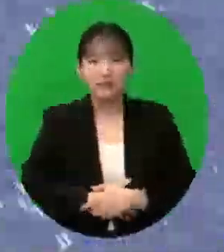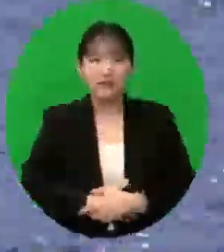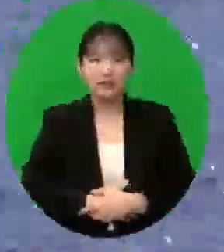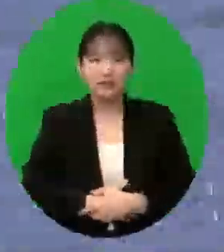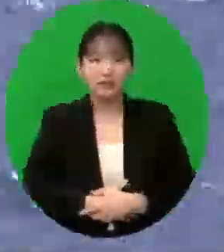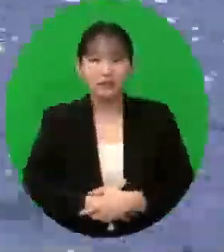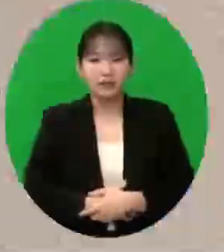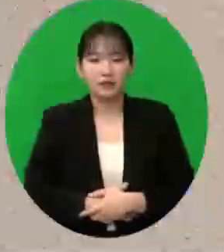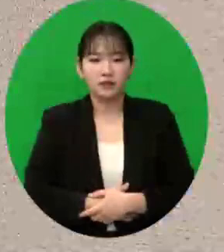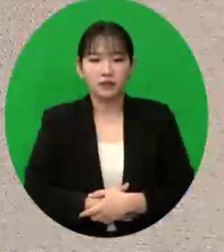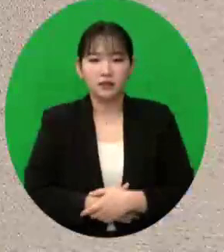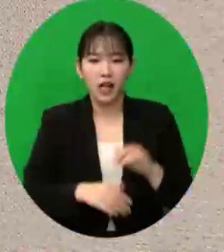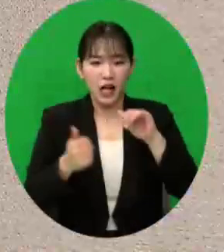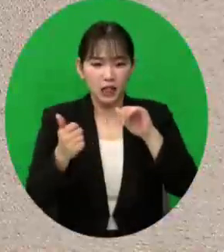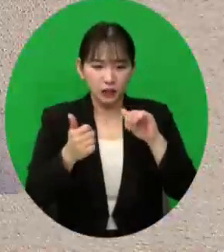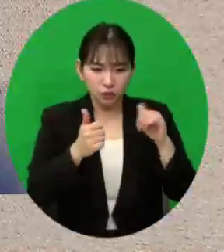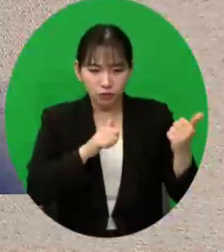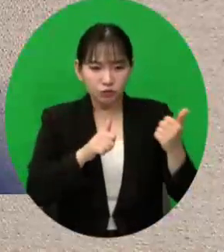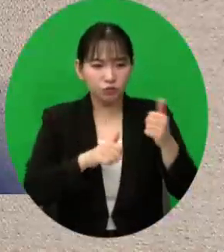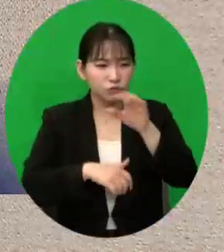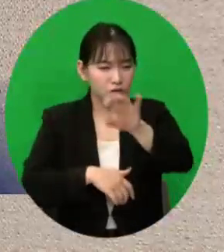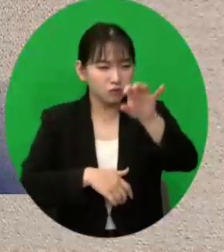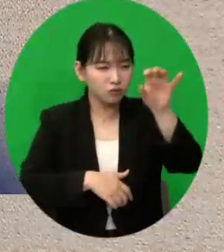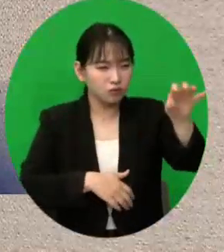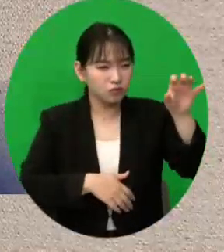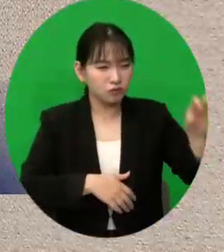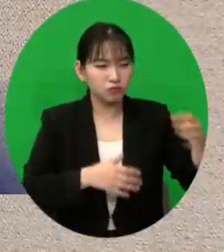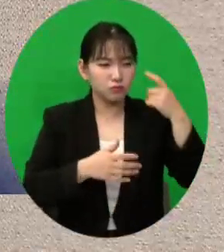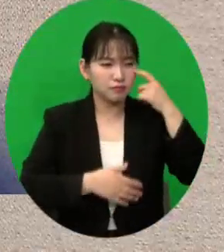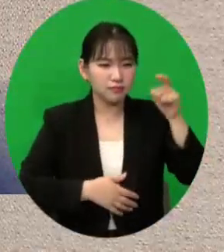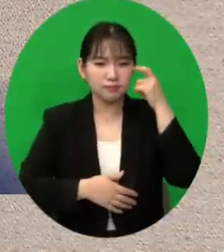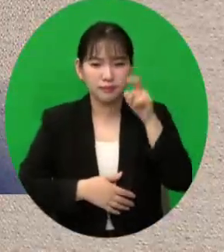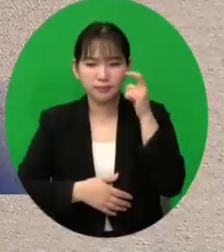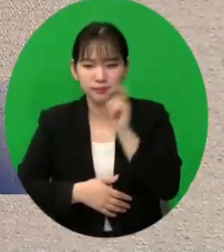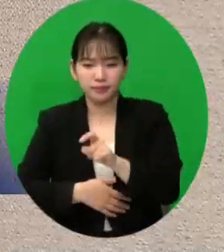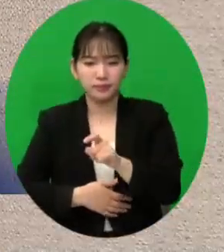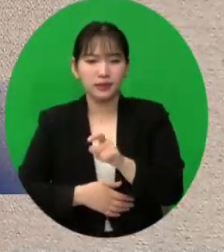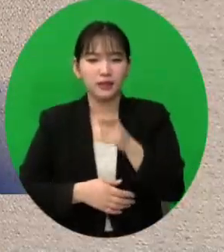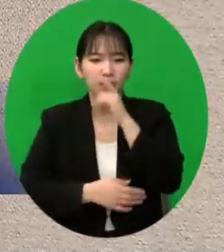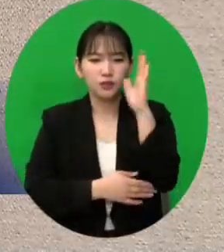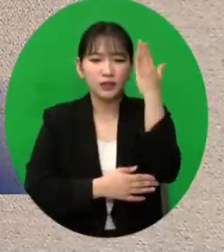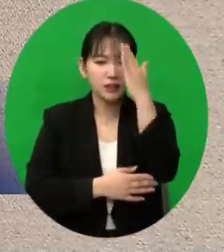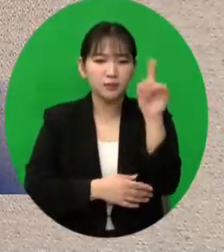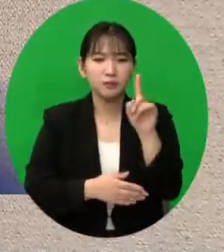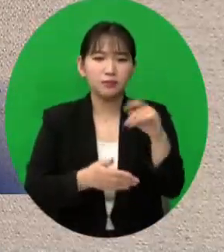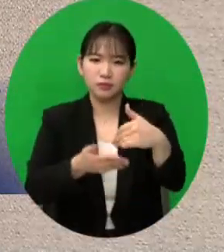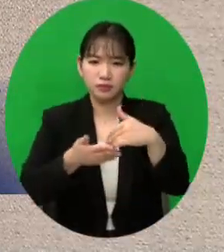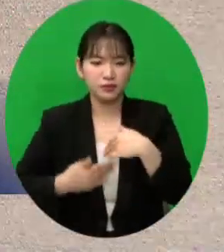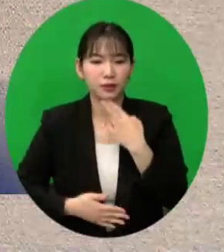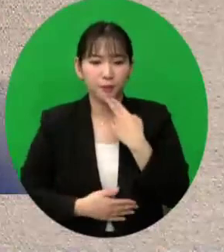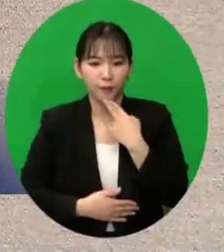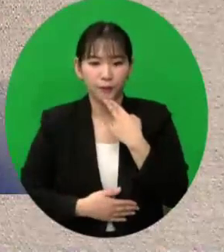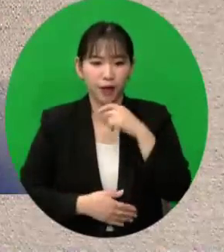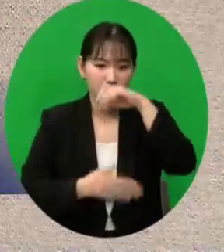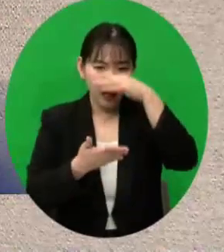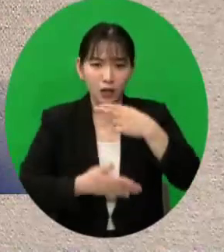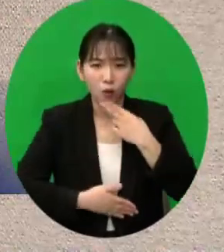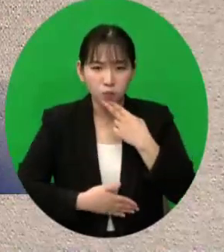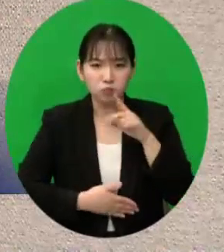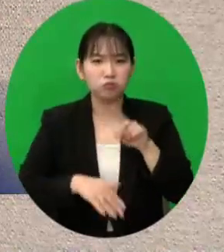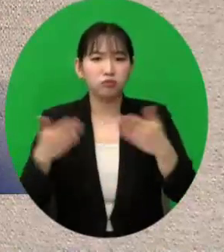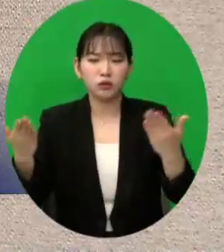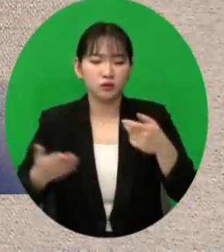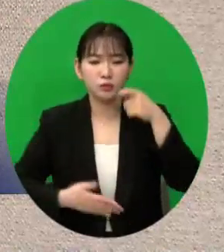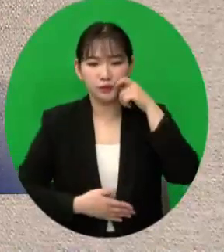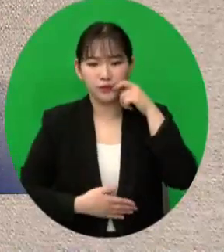없습니다 사체도 곳곳에서 발견되고 있는데 이렇다 할 만한 어떤 제시가 없었고 예산이 없으면